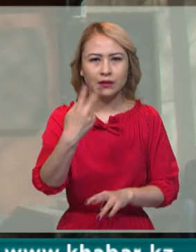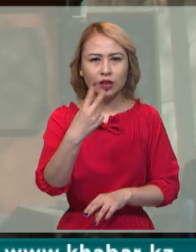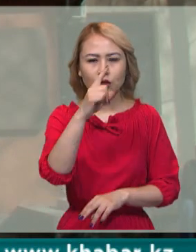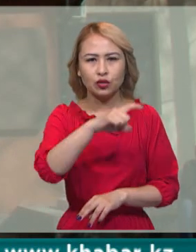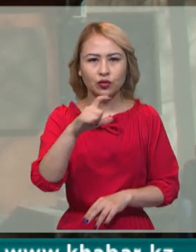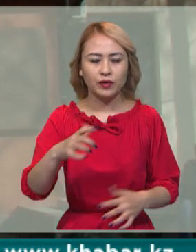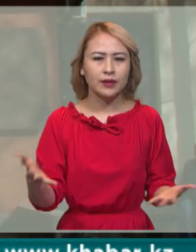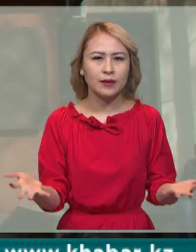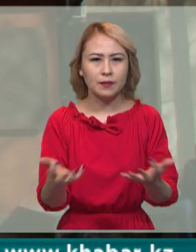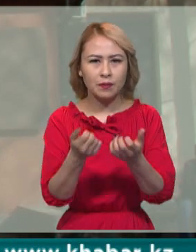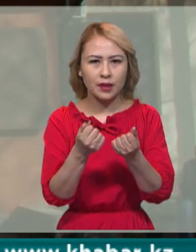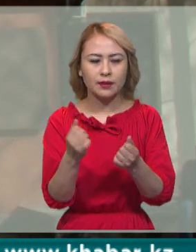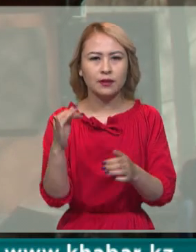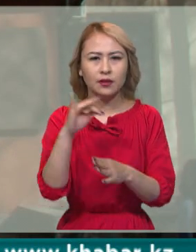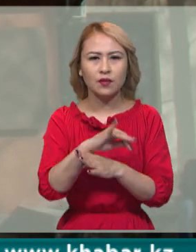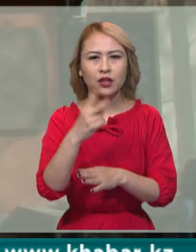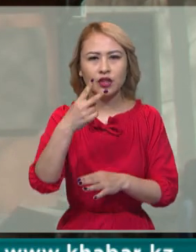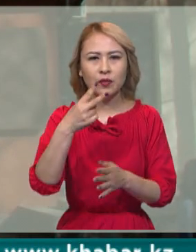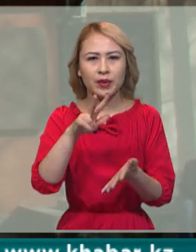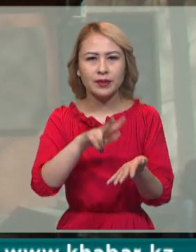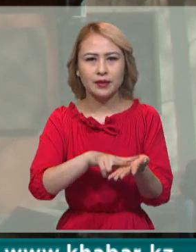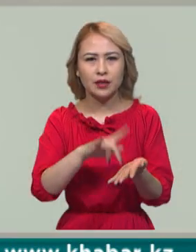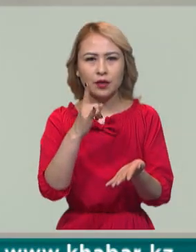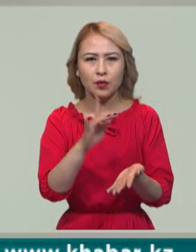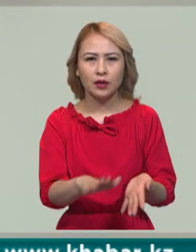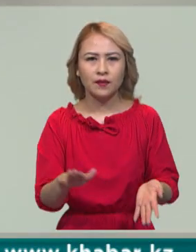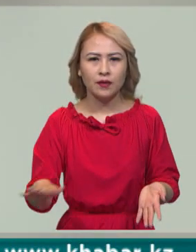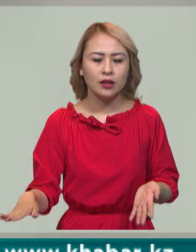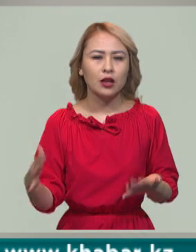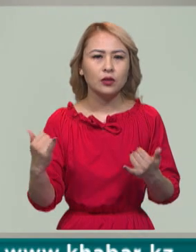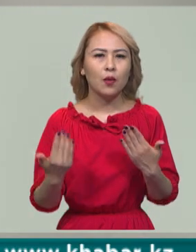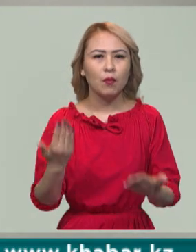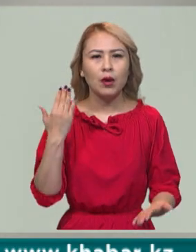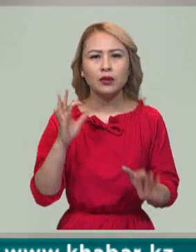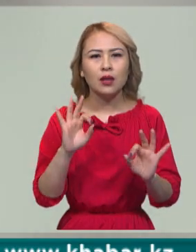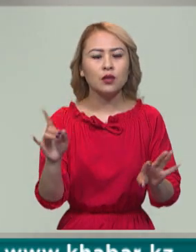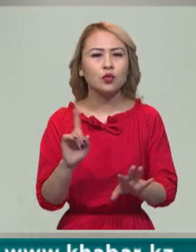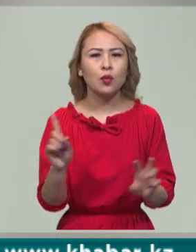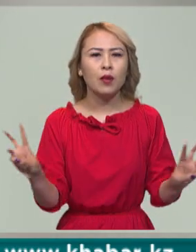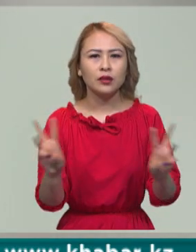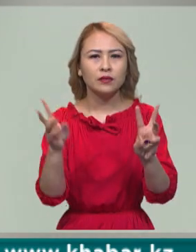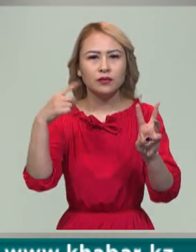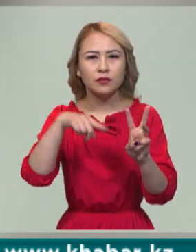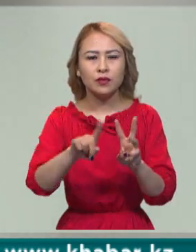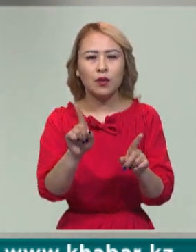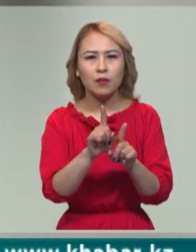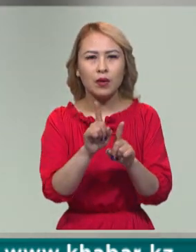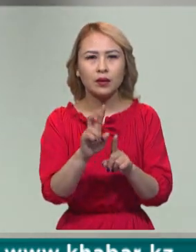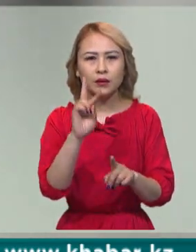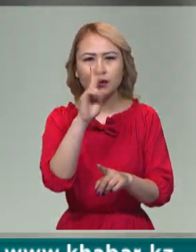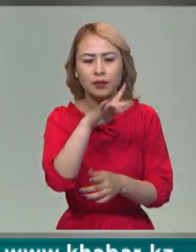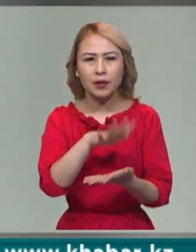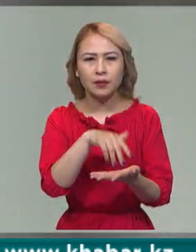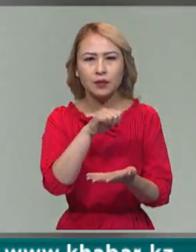адам құтқарылды, оның 28-і балалар. Алдын ала болжам бойынша өрт тұрмыстық заттардың қысқа тұйықталуынан